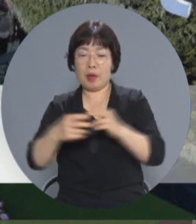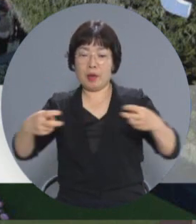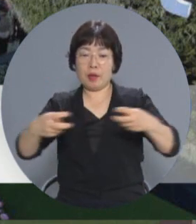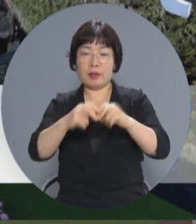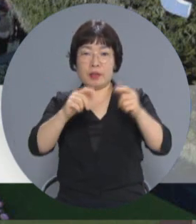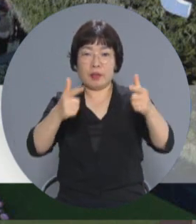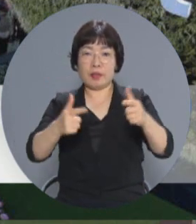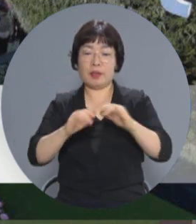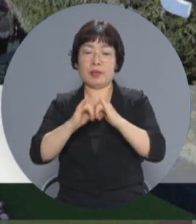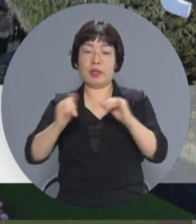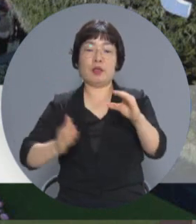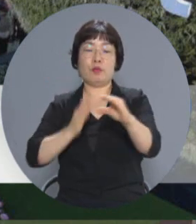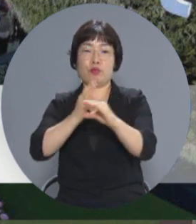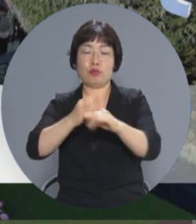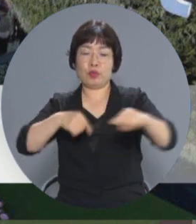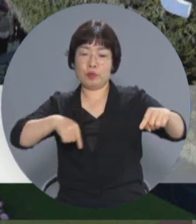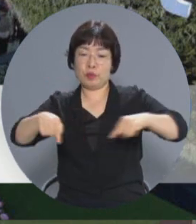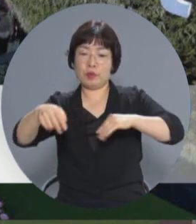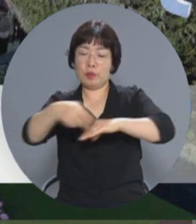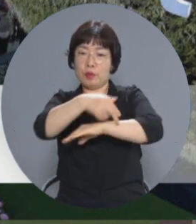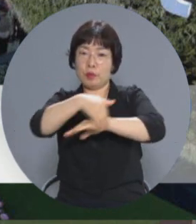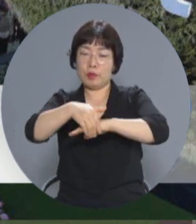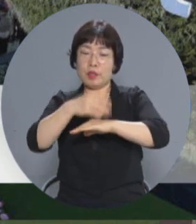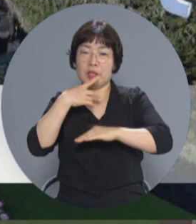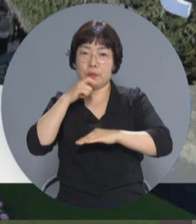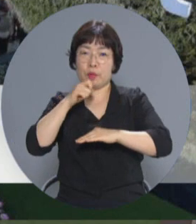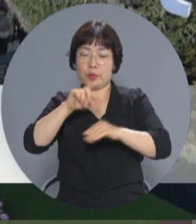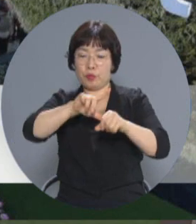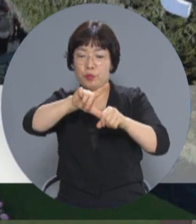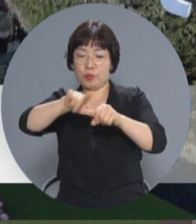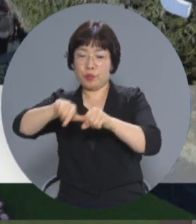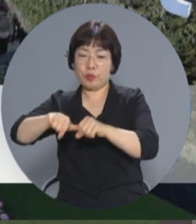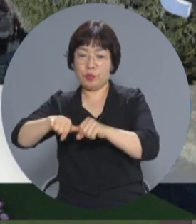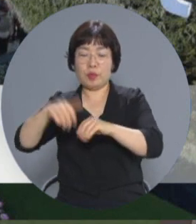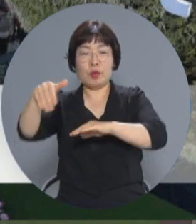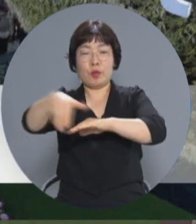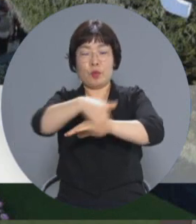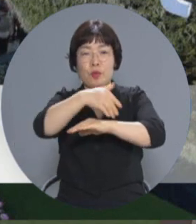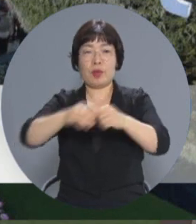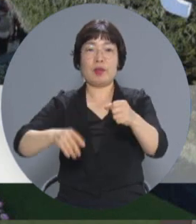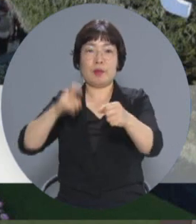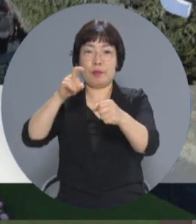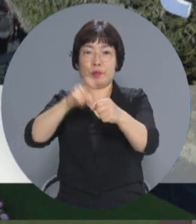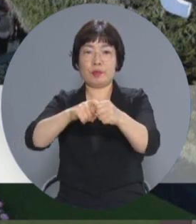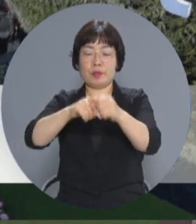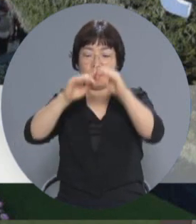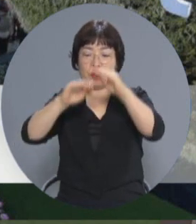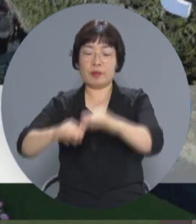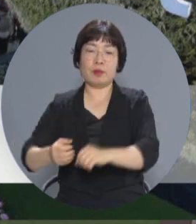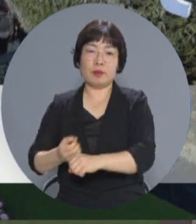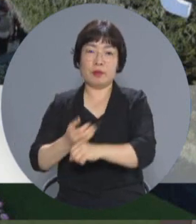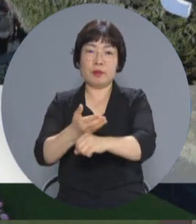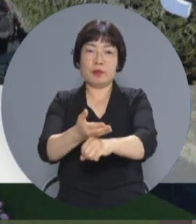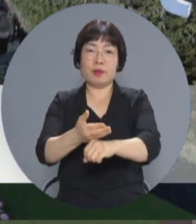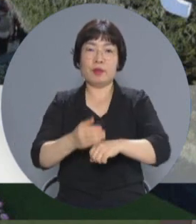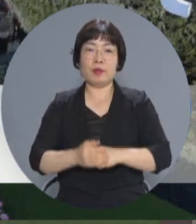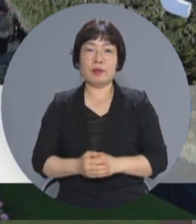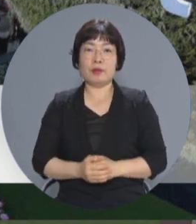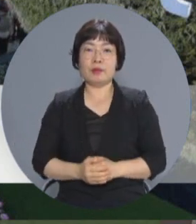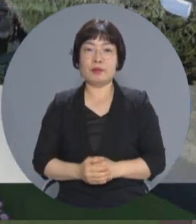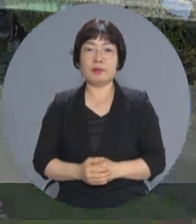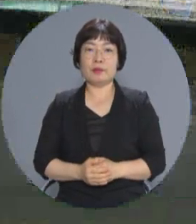중심의 생태교통정책을 15분 도시를 실현하는 도시계획의 근간으로 삼았습니다. 최우식 기자입니다.